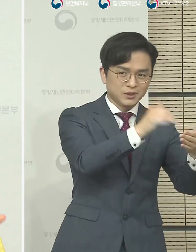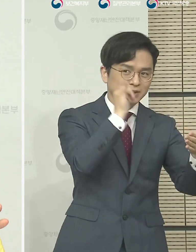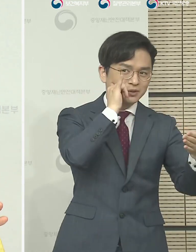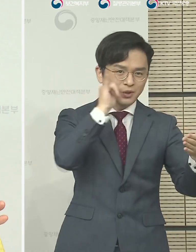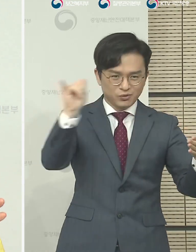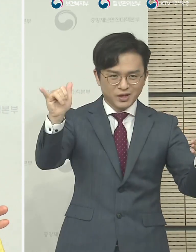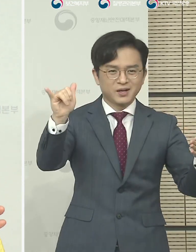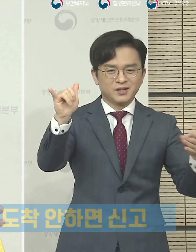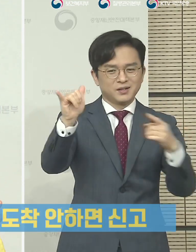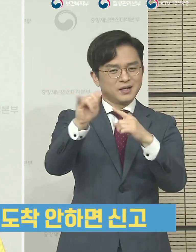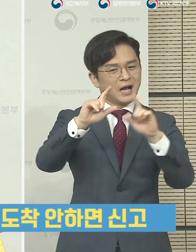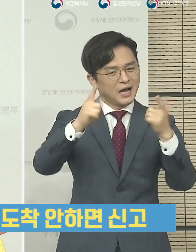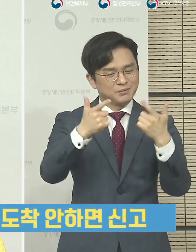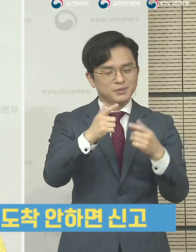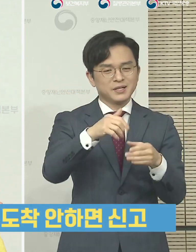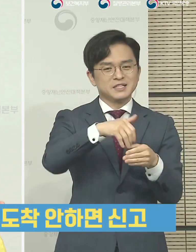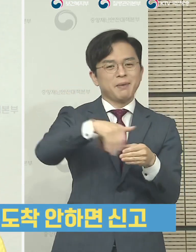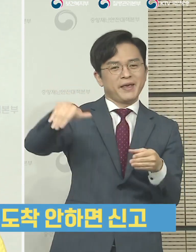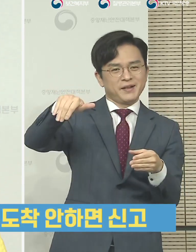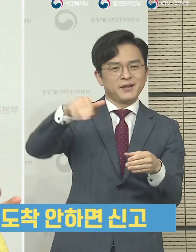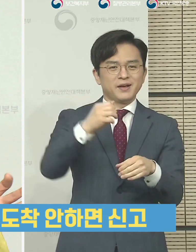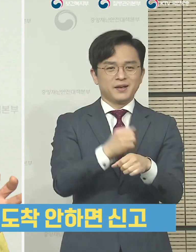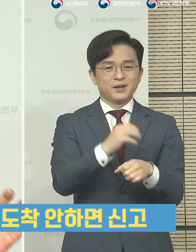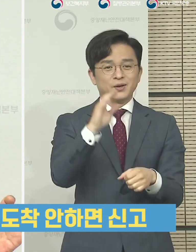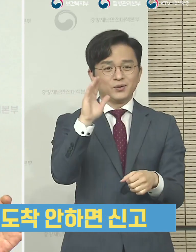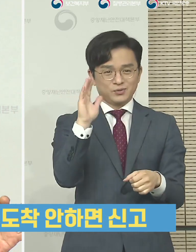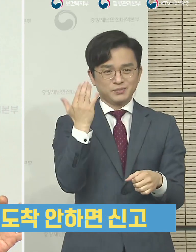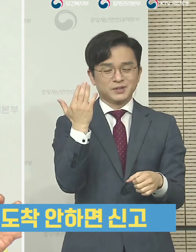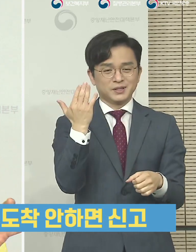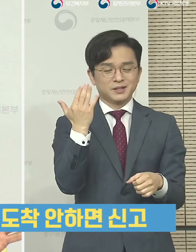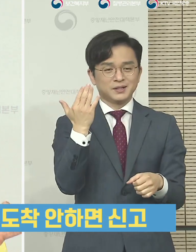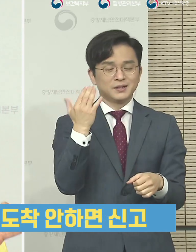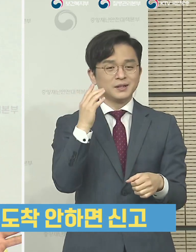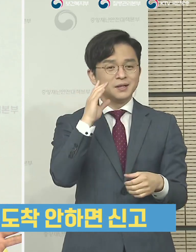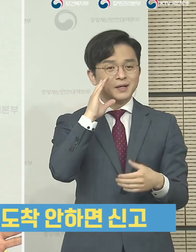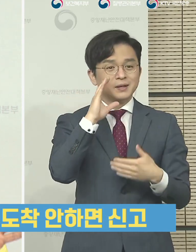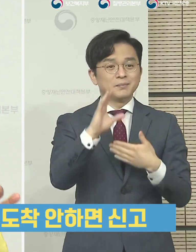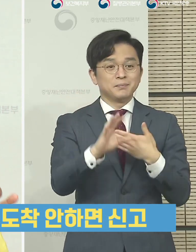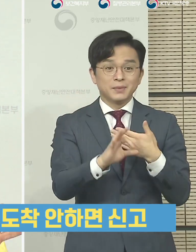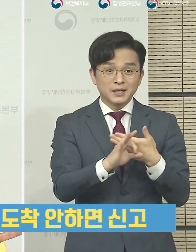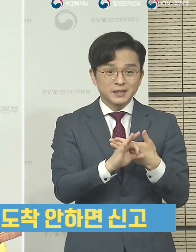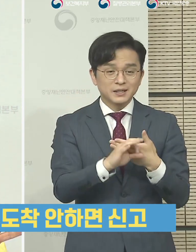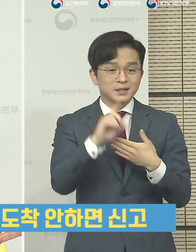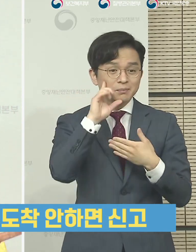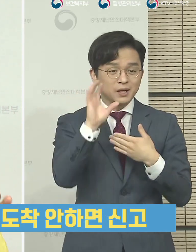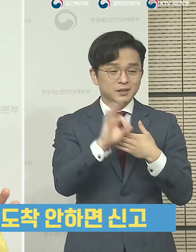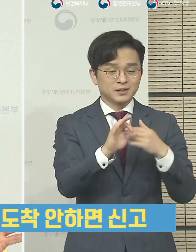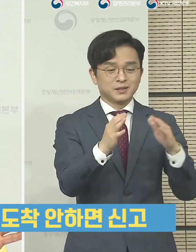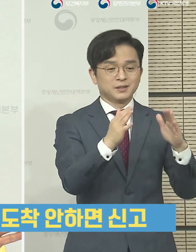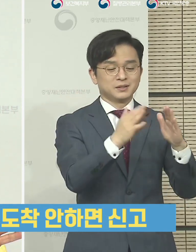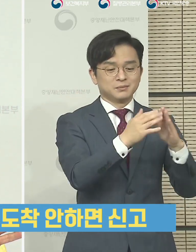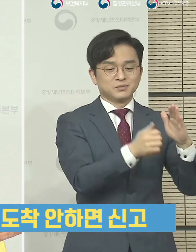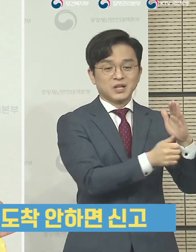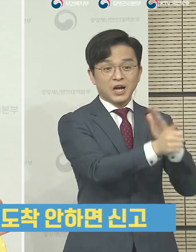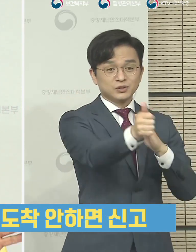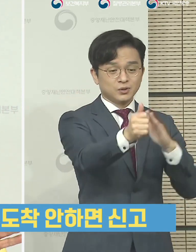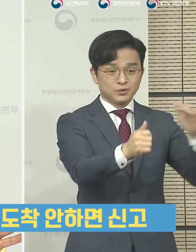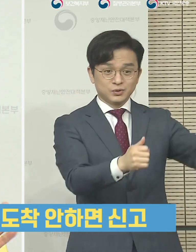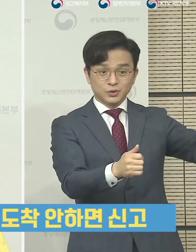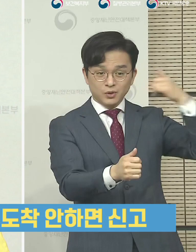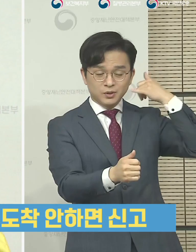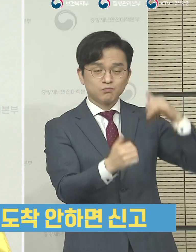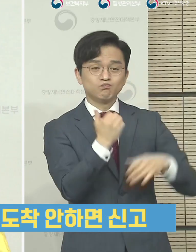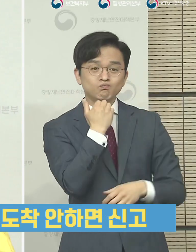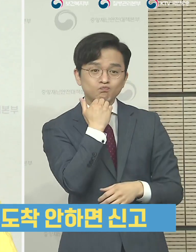그 예상 추정 가능 시간이 있는데 그 시간에도 이제 투표소에 나타나지 않으면 이제 이탈로 간주하고 그에 이제 상응하는 조치를